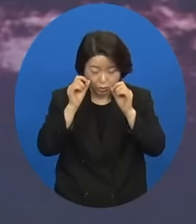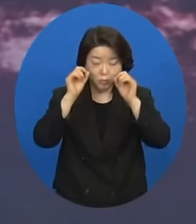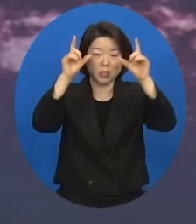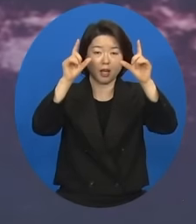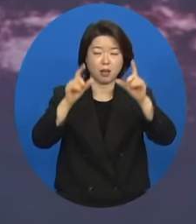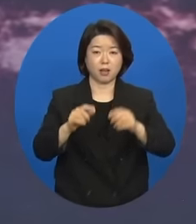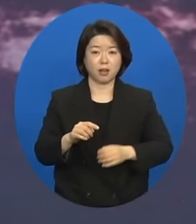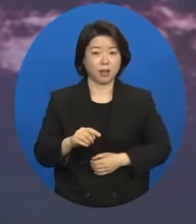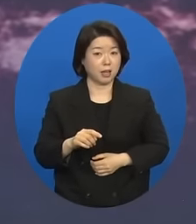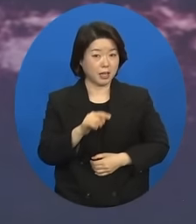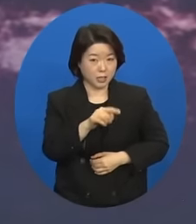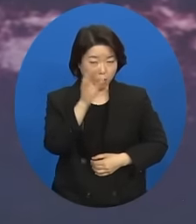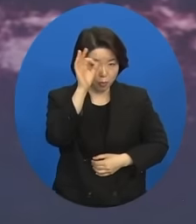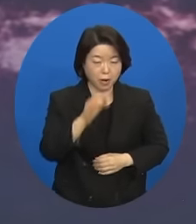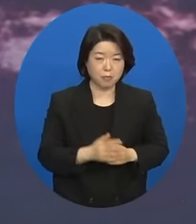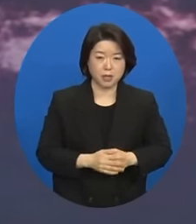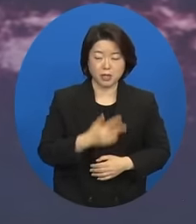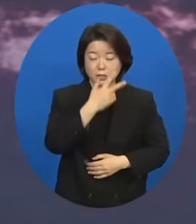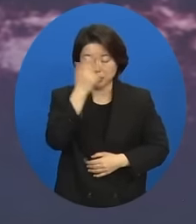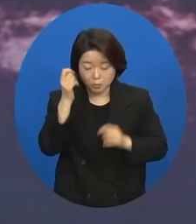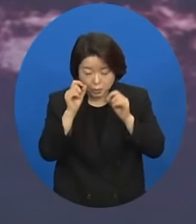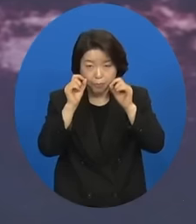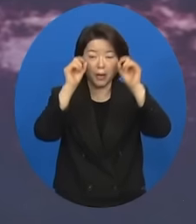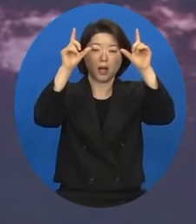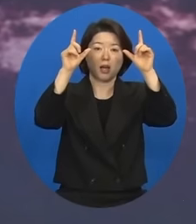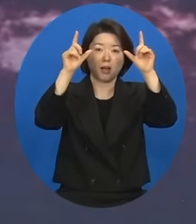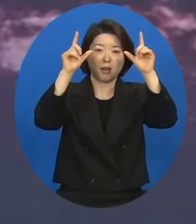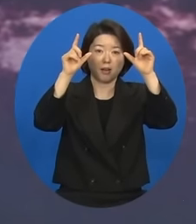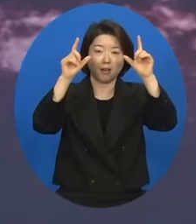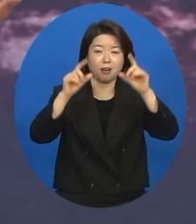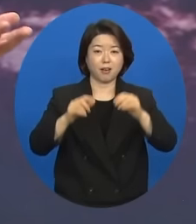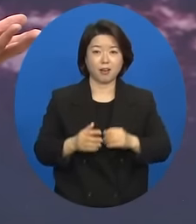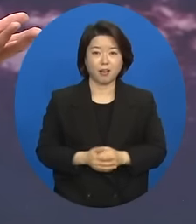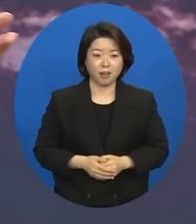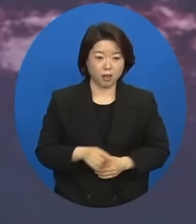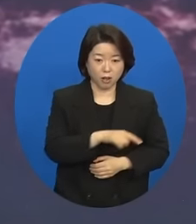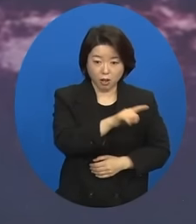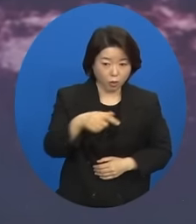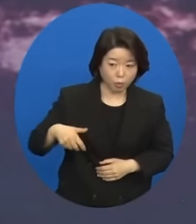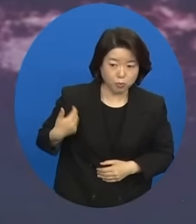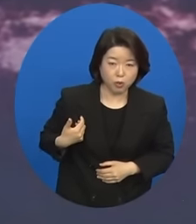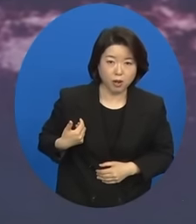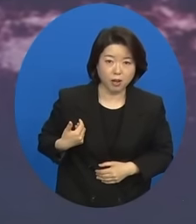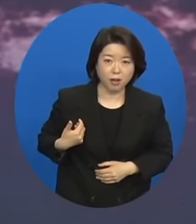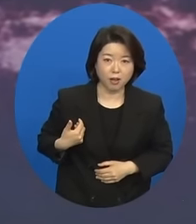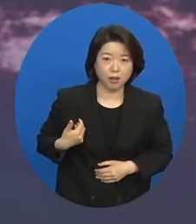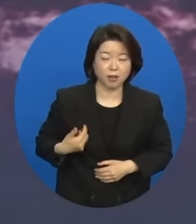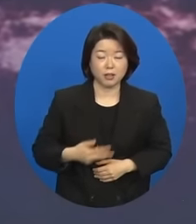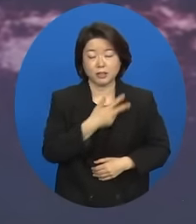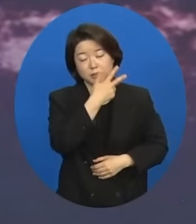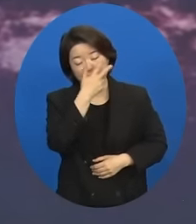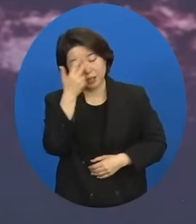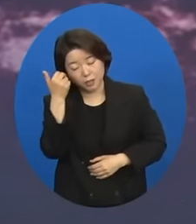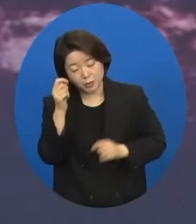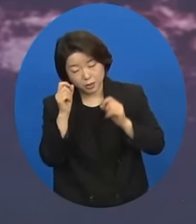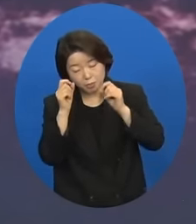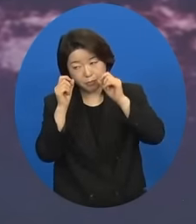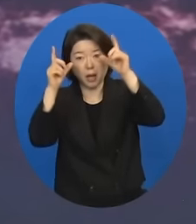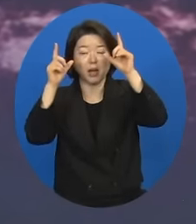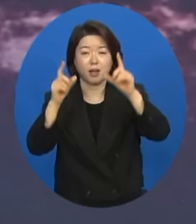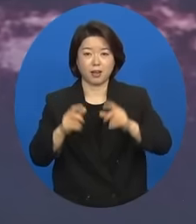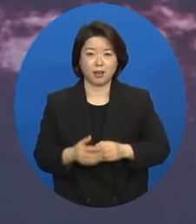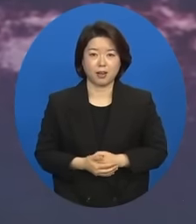표현 잘 보세요 잠에서 깼다이 지금 몰랐다는 거죠 잠에서 깼다는 그냥 잠에서 그냥 깨어났다는 것이